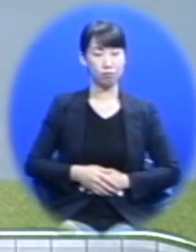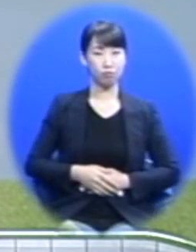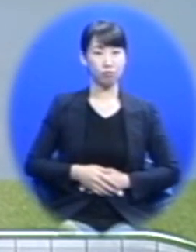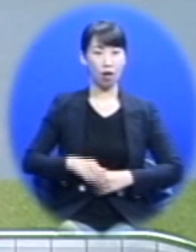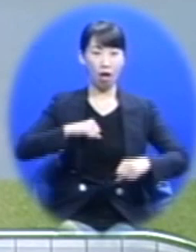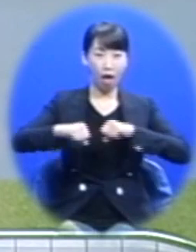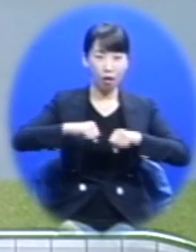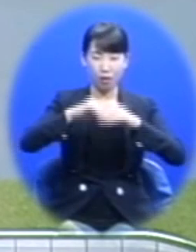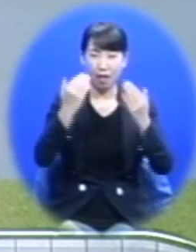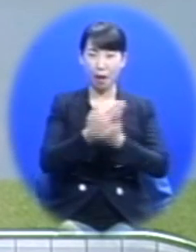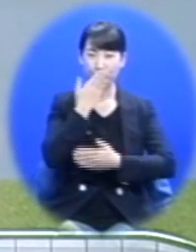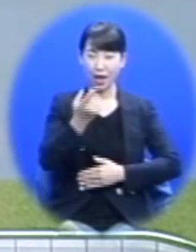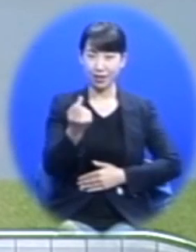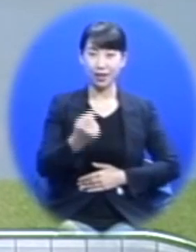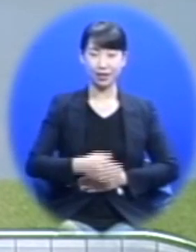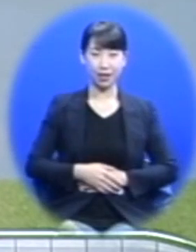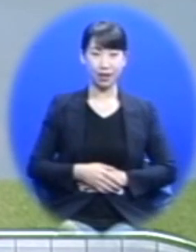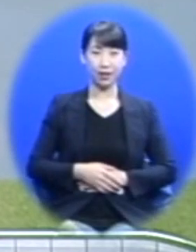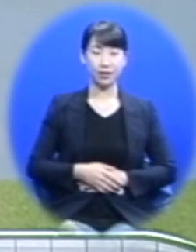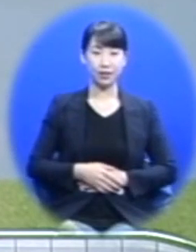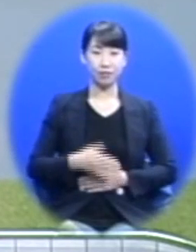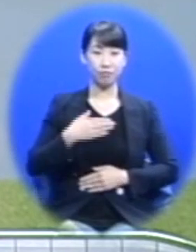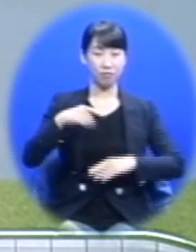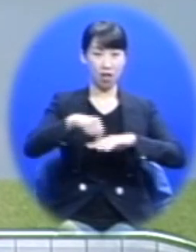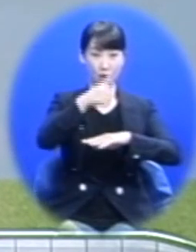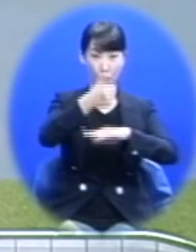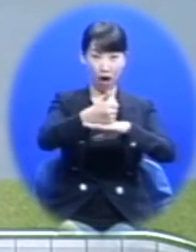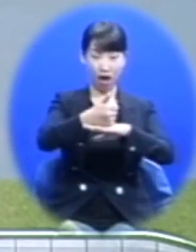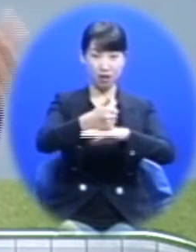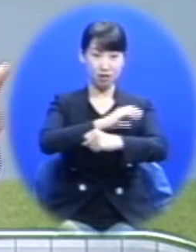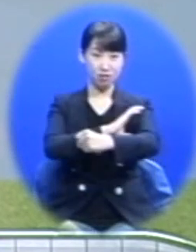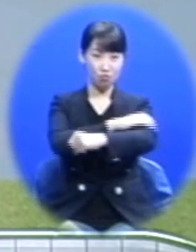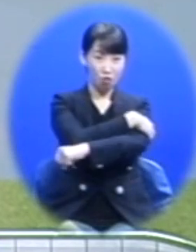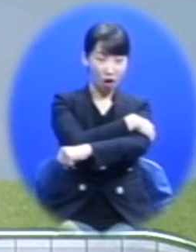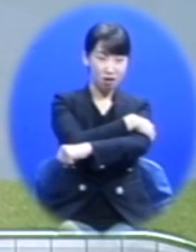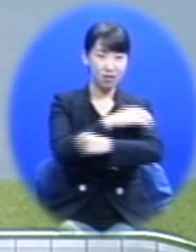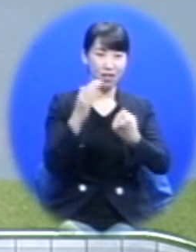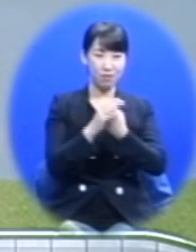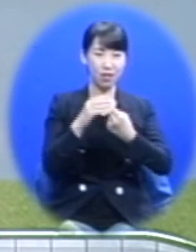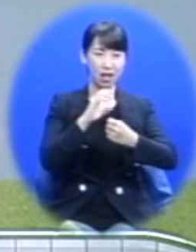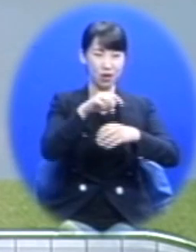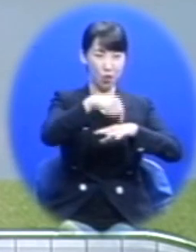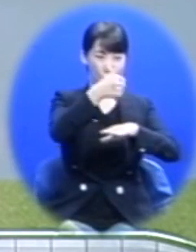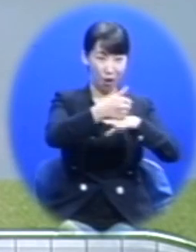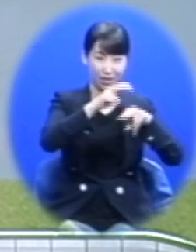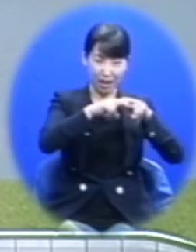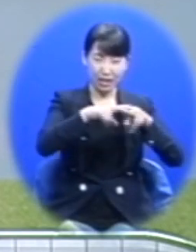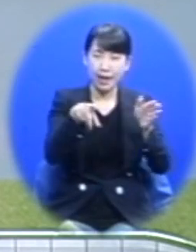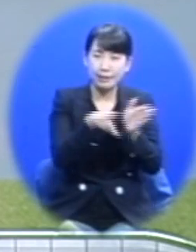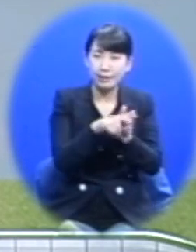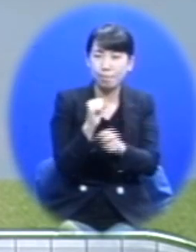그러니까 자기가 왕이라는 것에 대해서 자신도 모르게 의지가 되는 거죠. 그럼 내가